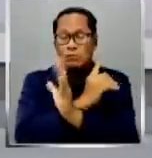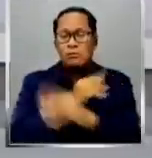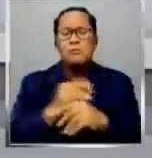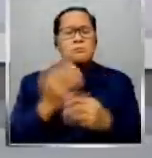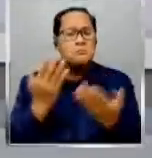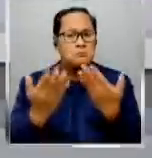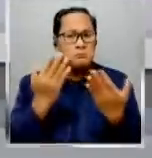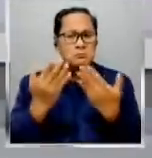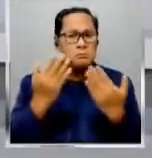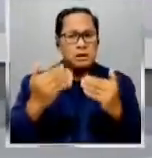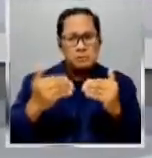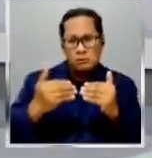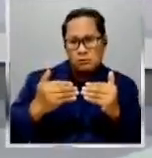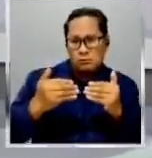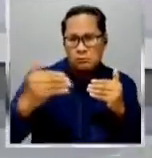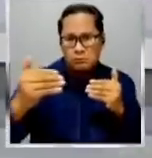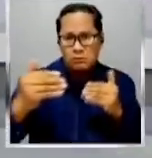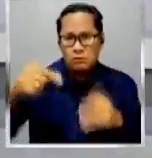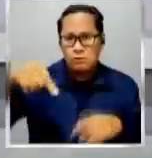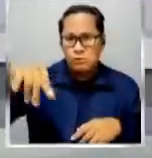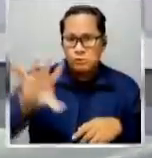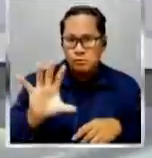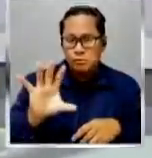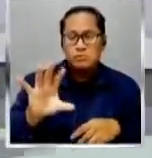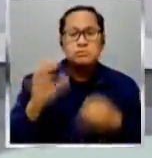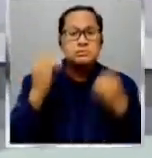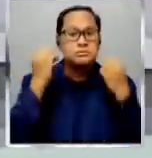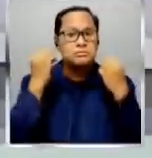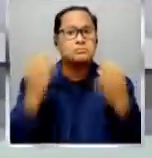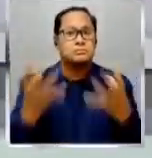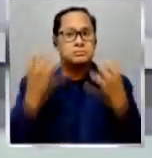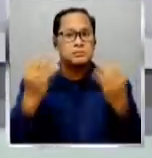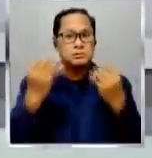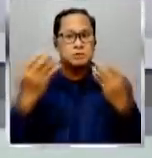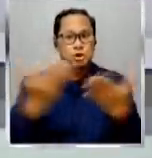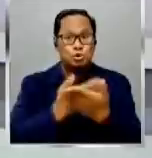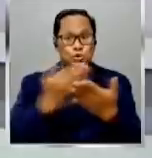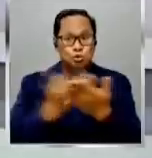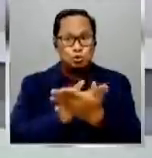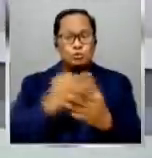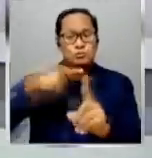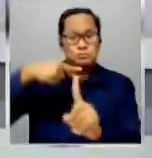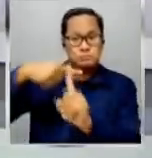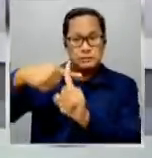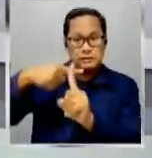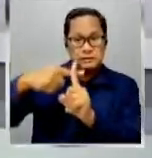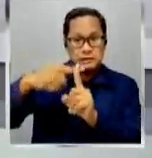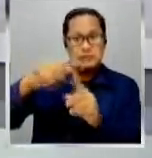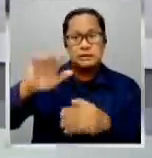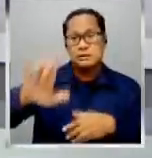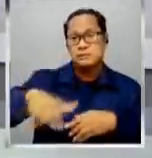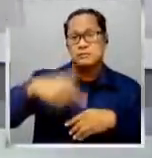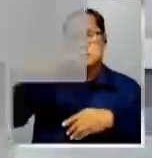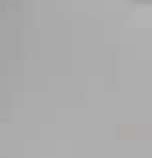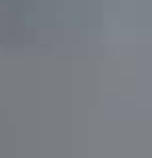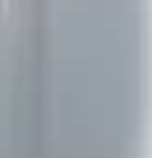ang Quezon City sa dami ng mga bagong kaso sa susunod na linggo. Nakatutok si Joseph